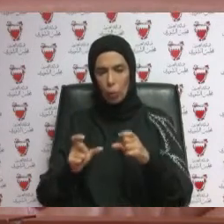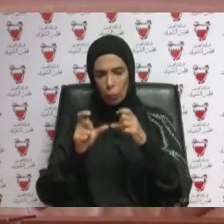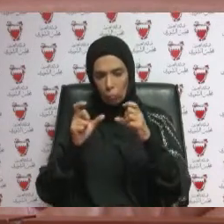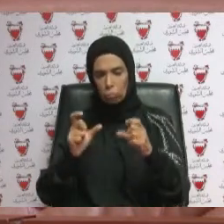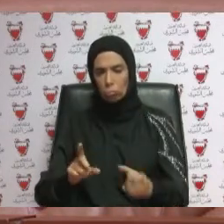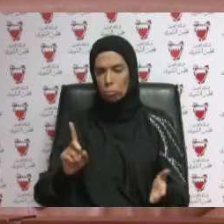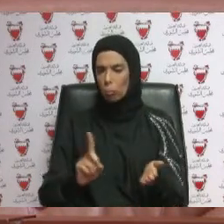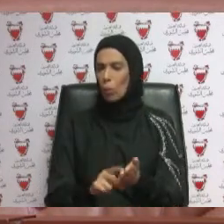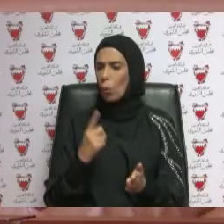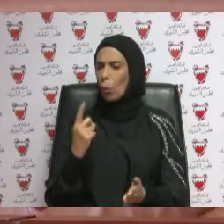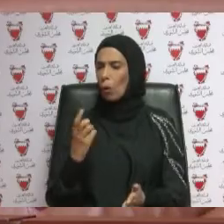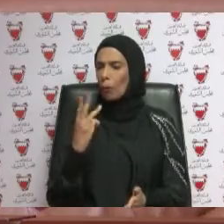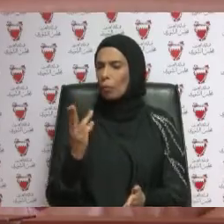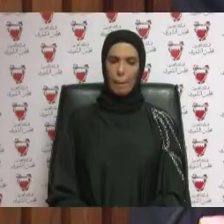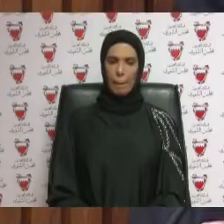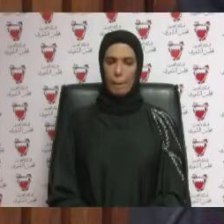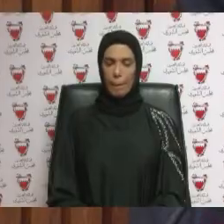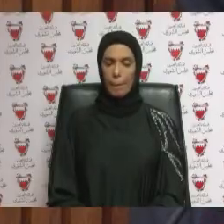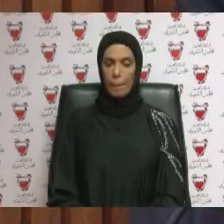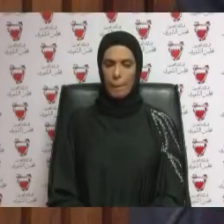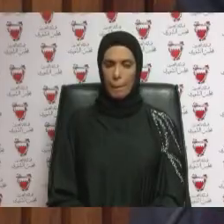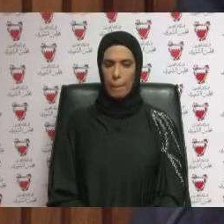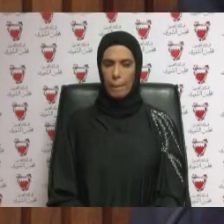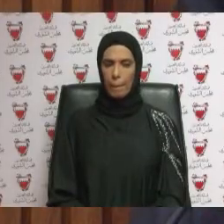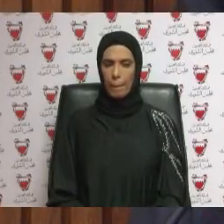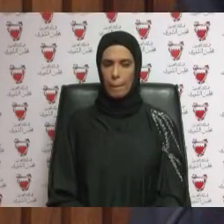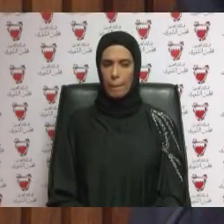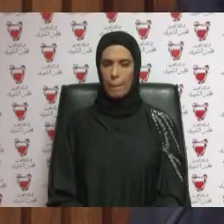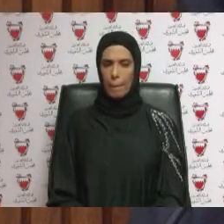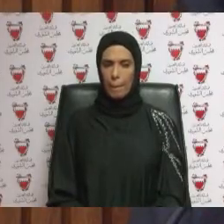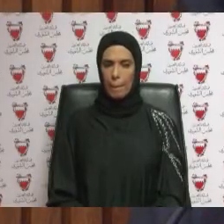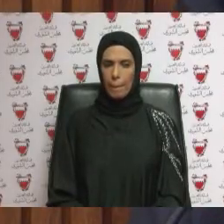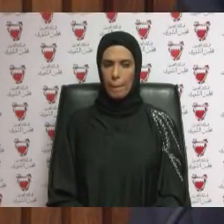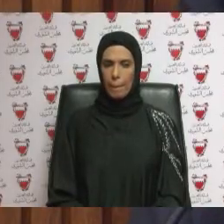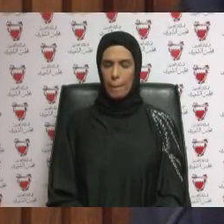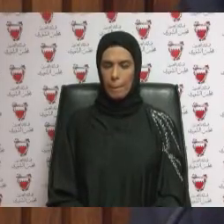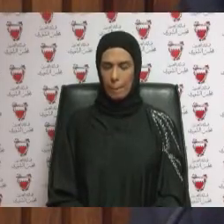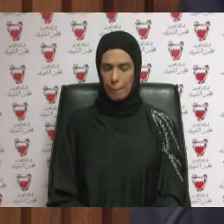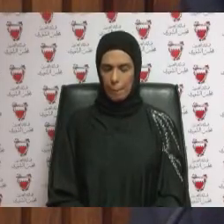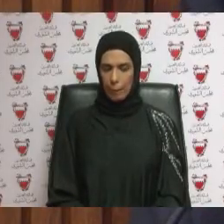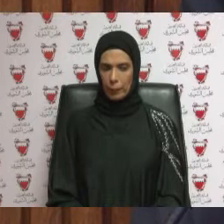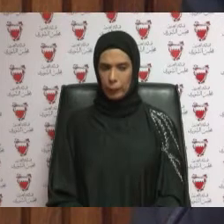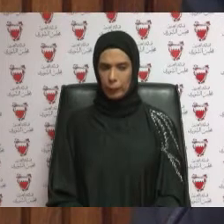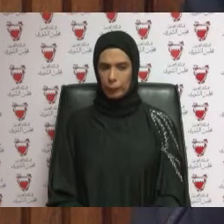التقيد وتنفيذ هذا القرار. شكرا مع الرئيس. الأخ رئيس اللجنة.